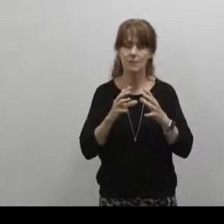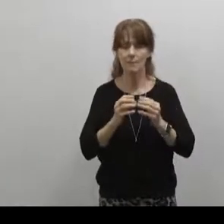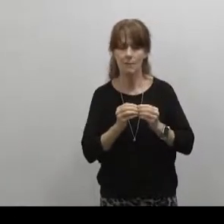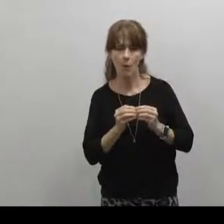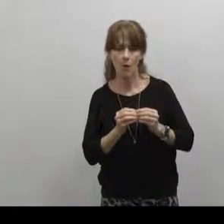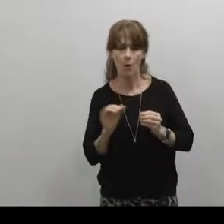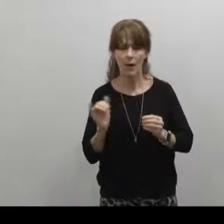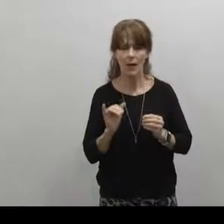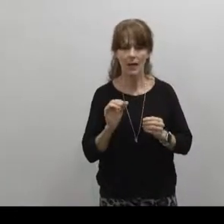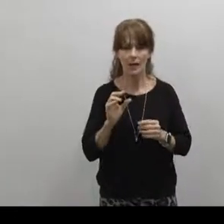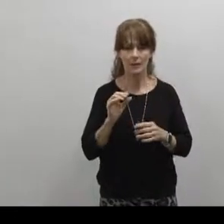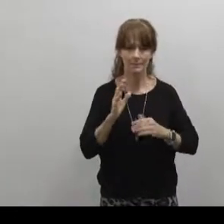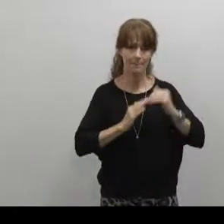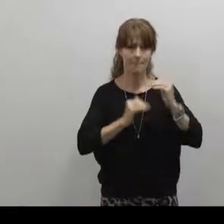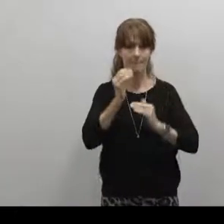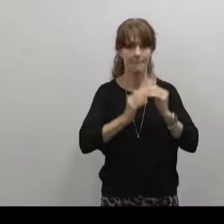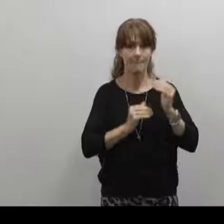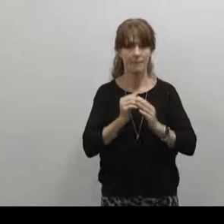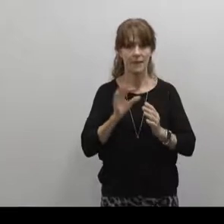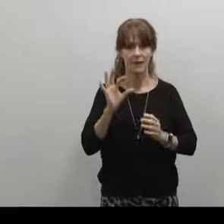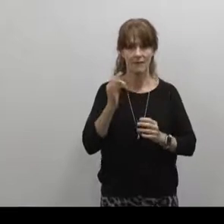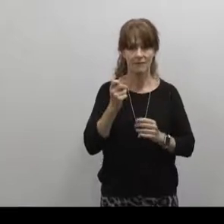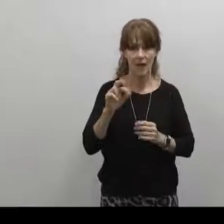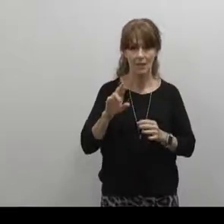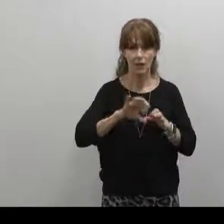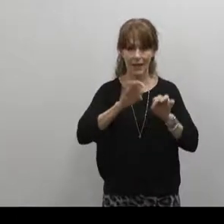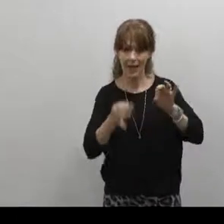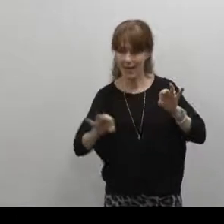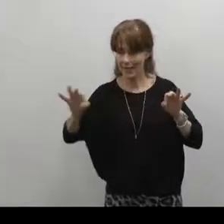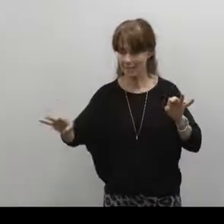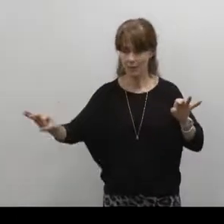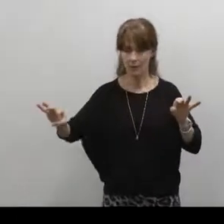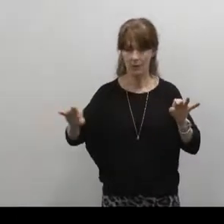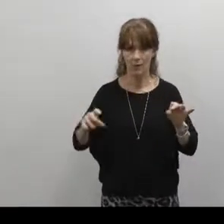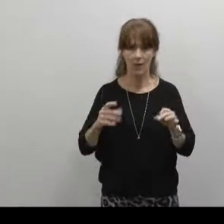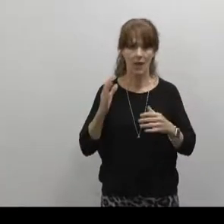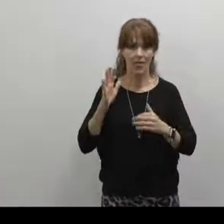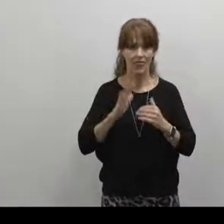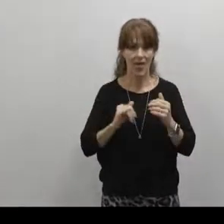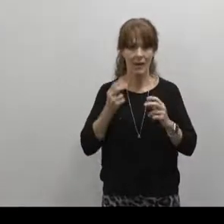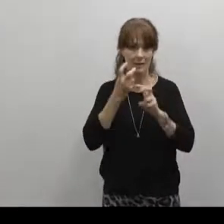mực ra bao rồi gì anh ấy chưa hạt trà sơn sâm bòn thơ